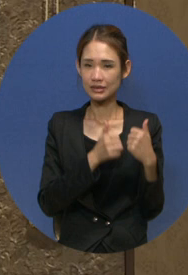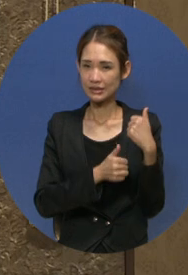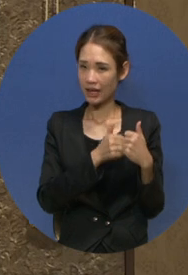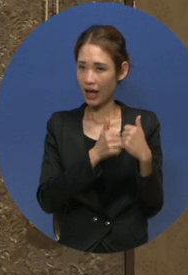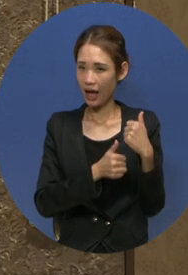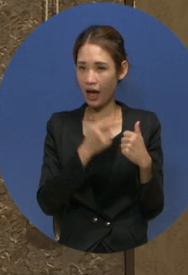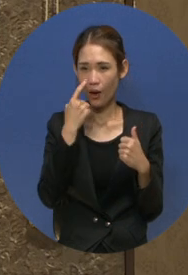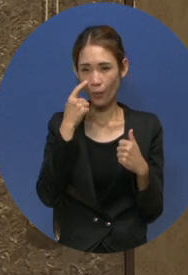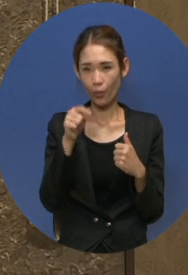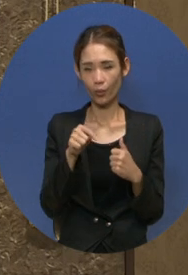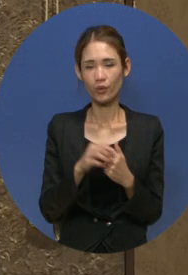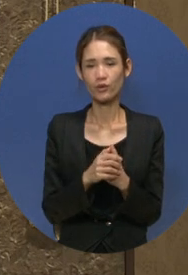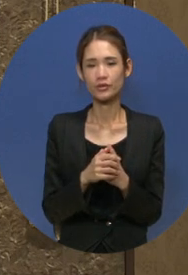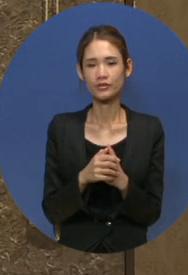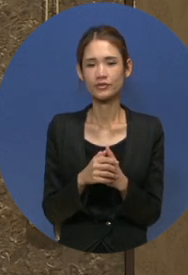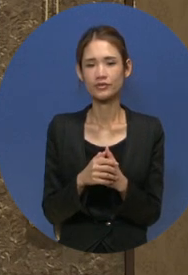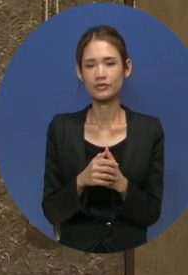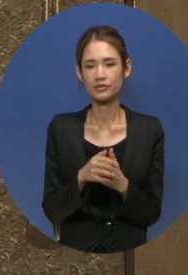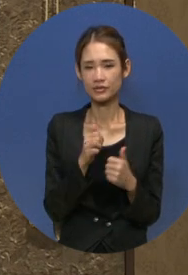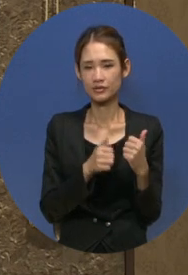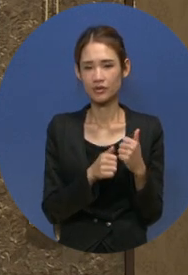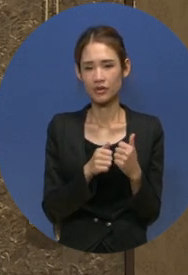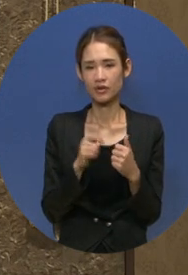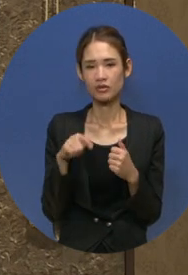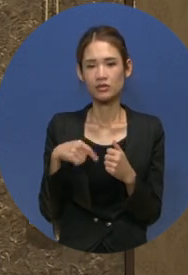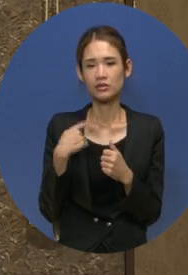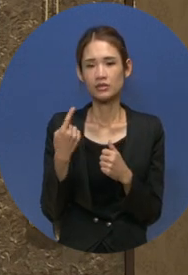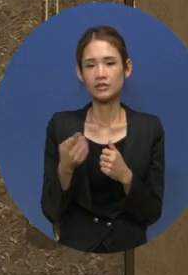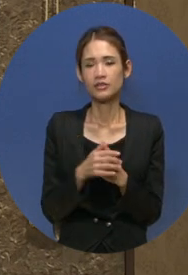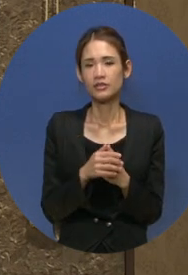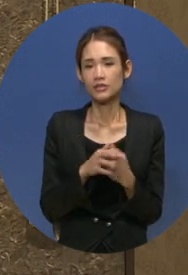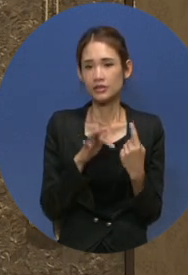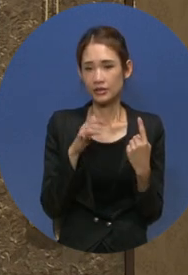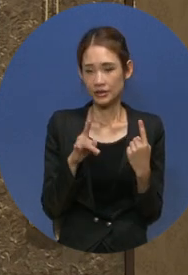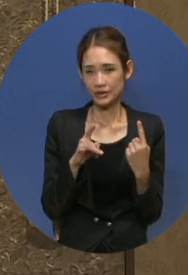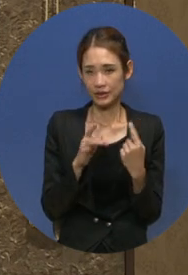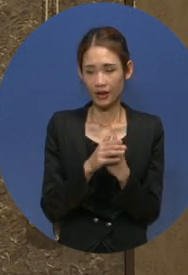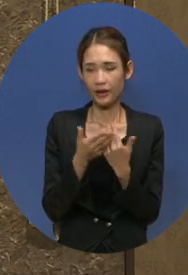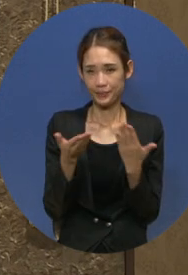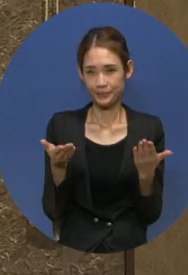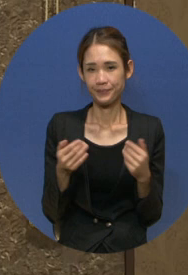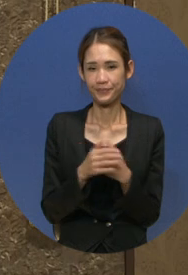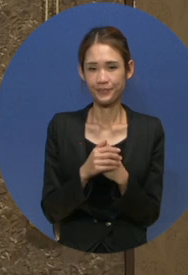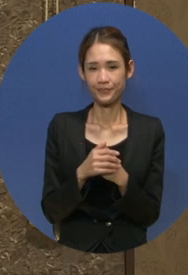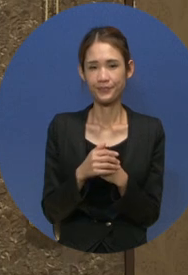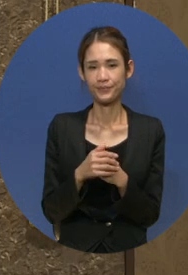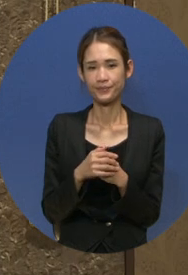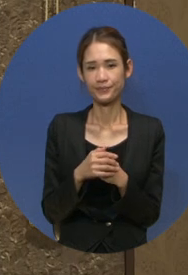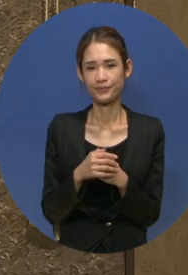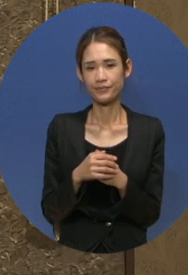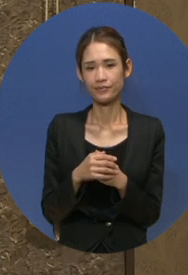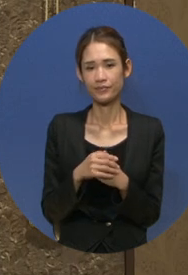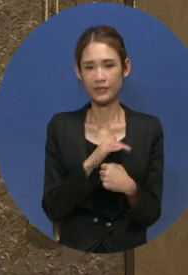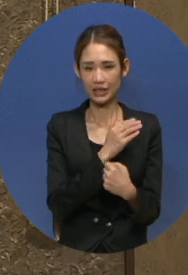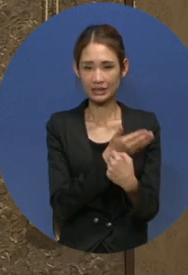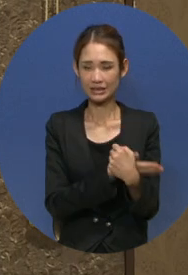테스트를 해보고, 테스트가 있네요. 테스트를 해보고 1차적으로 이제 배치를 합니다. 그러면서 이제 뭔가 이렇게 실력이 아직 많이 안